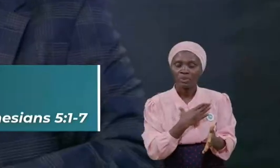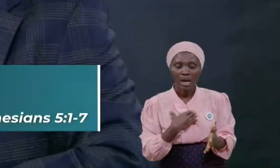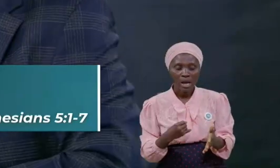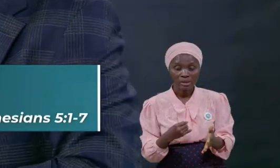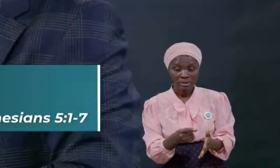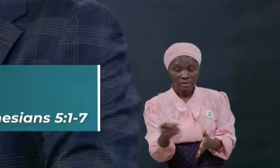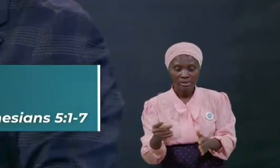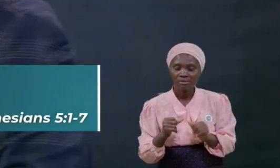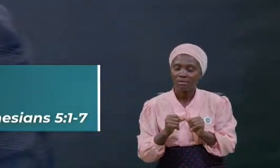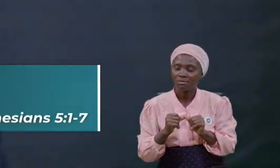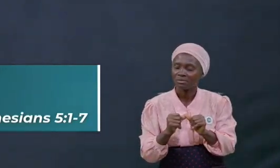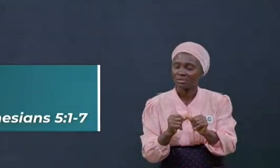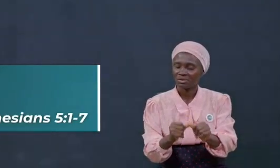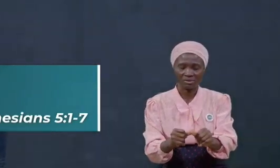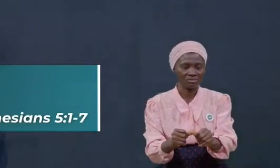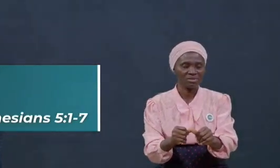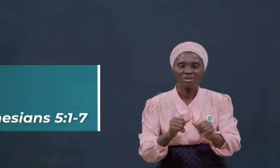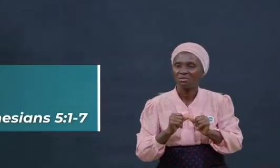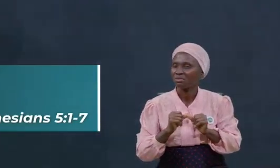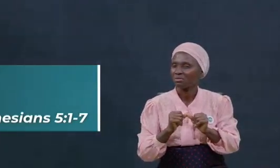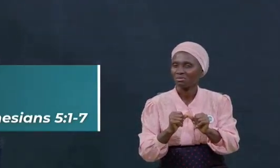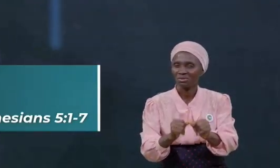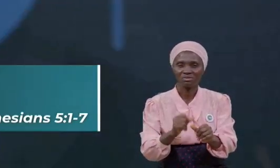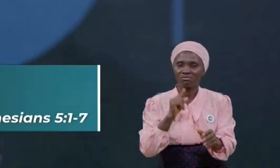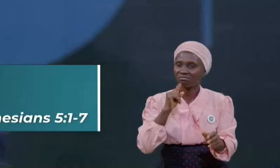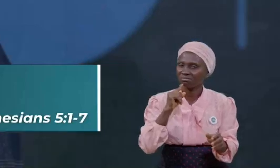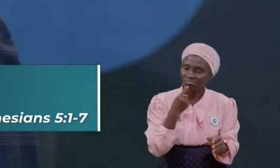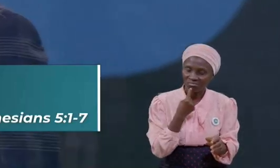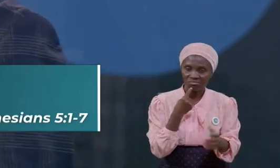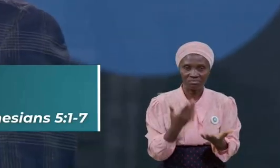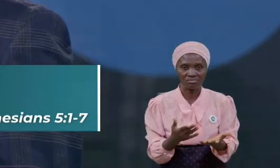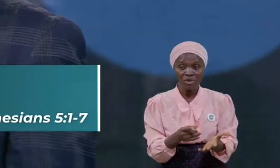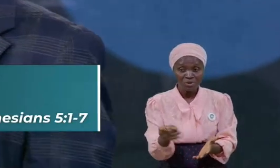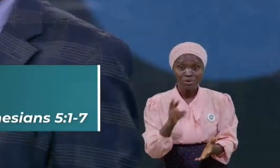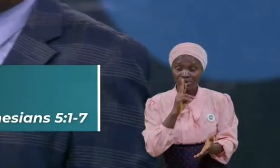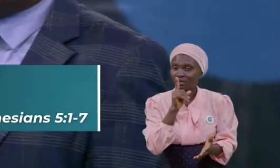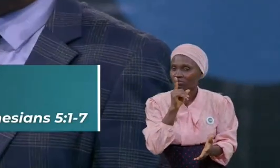ils persévéraient. Ce sont les vrais chrétiens, ceux qui viennent à la croisade.